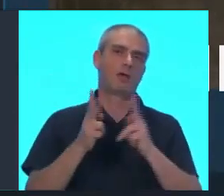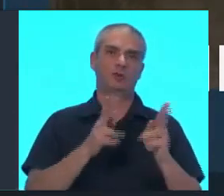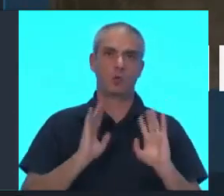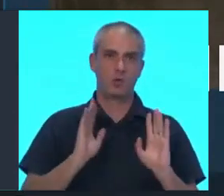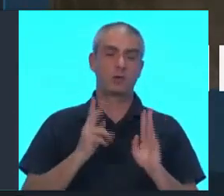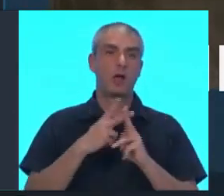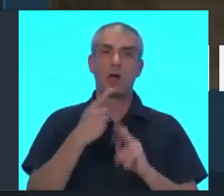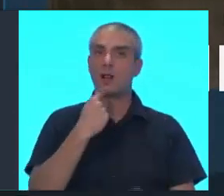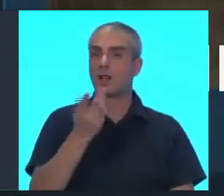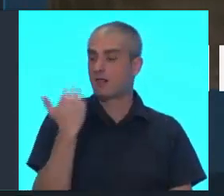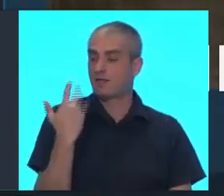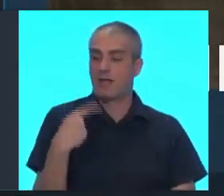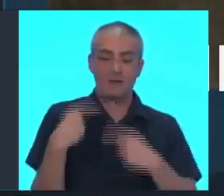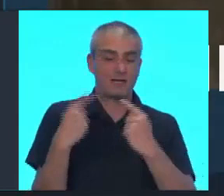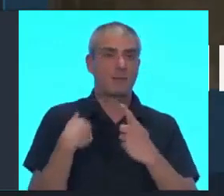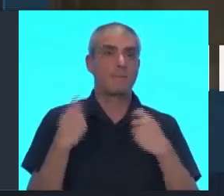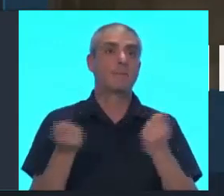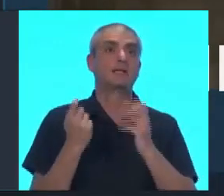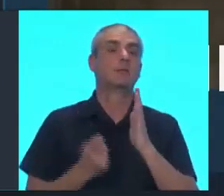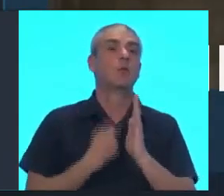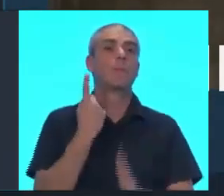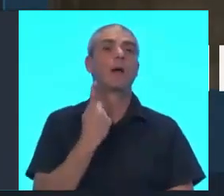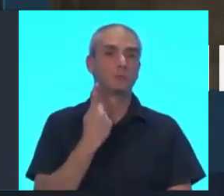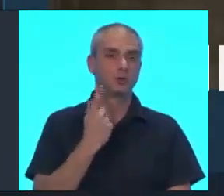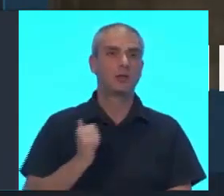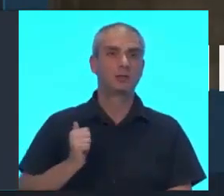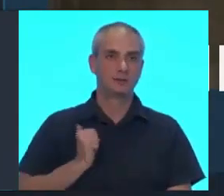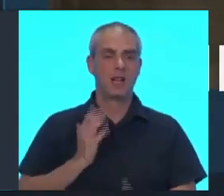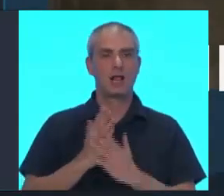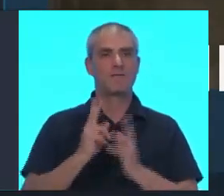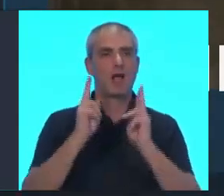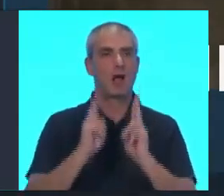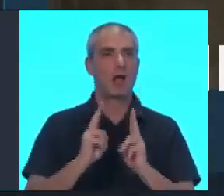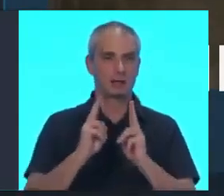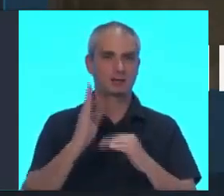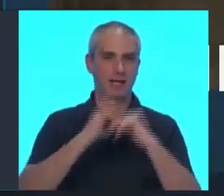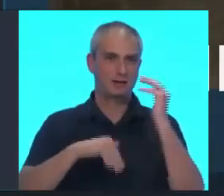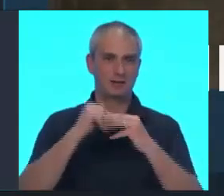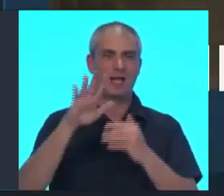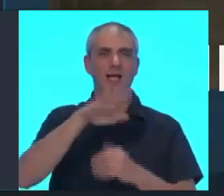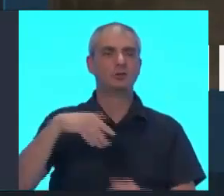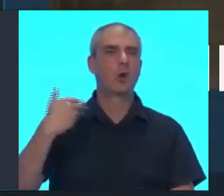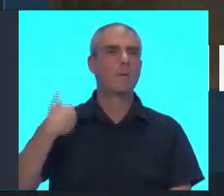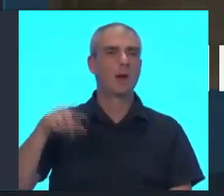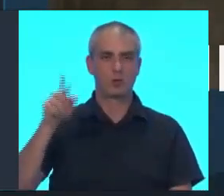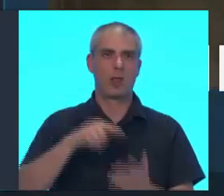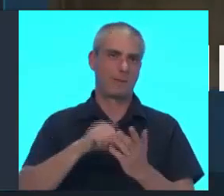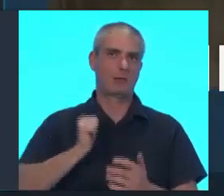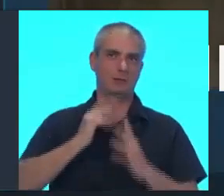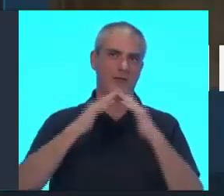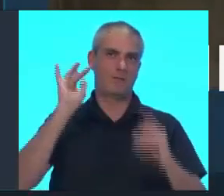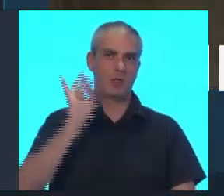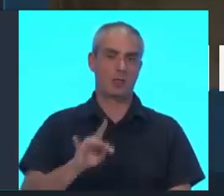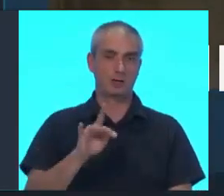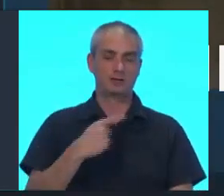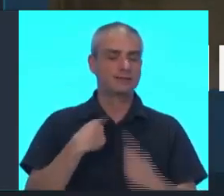ורק נזכיר שלפני מספר ימים פרסמנו לראשונה שצהל עצר את העבודות לבניית החומה באזור מטולה בגלל התנגדות של צבא לבנון,